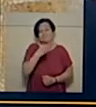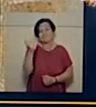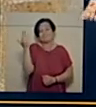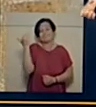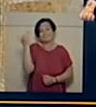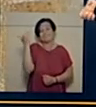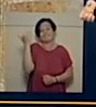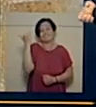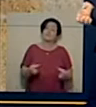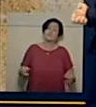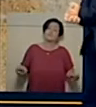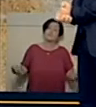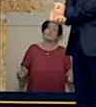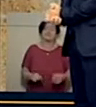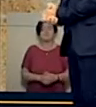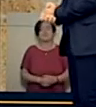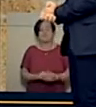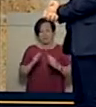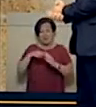το κτηριακό σας. Να είστε καλά.